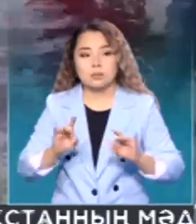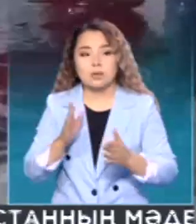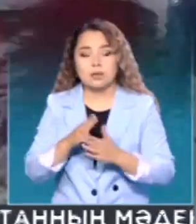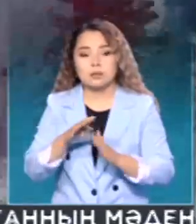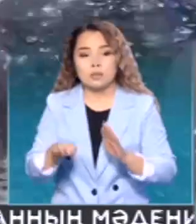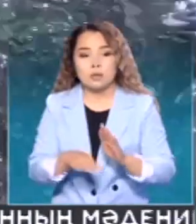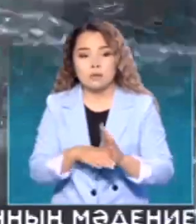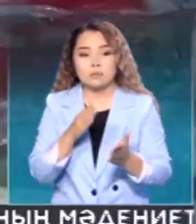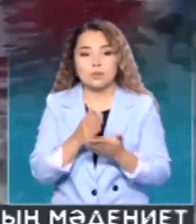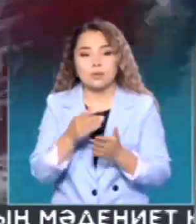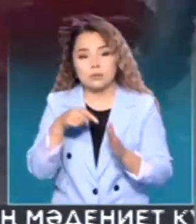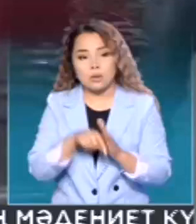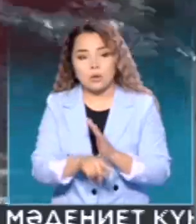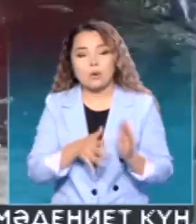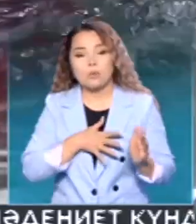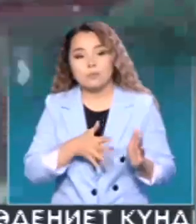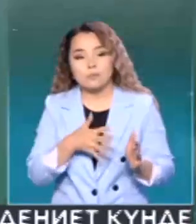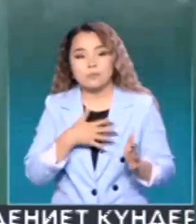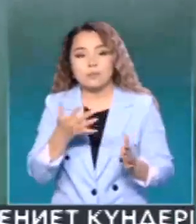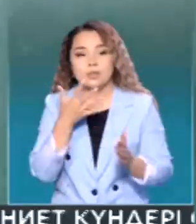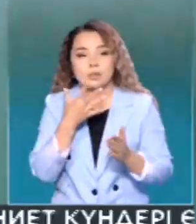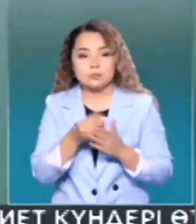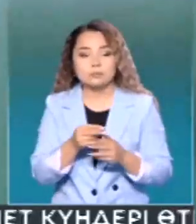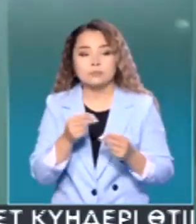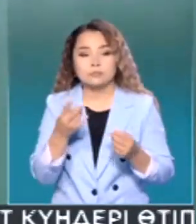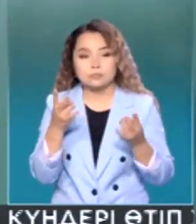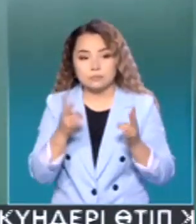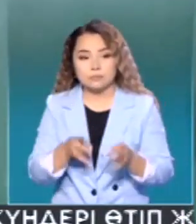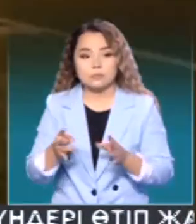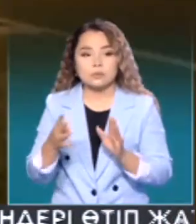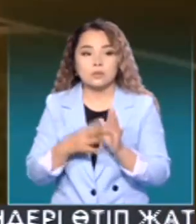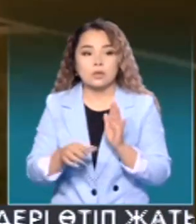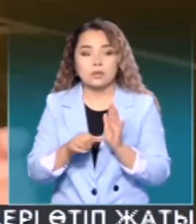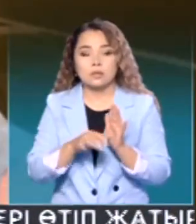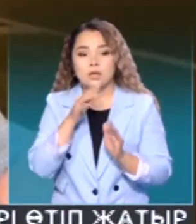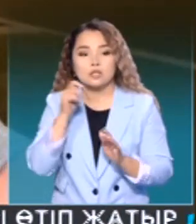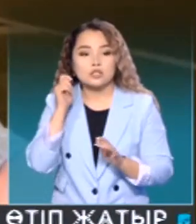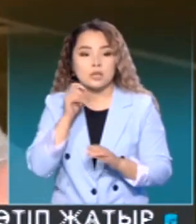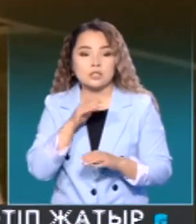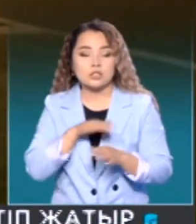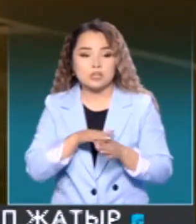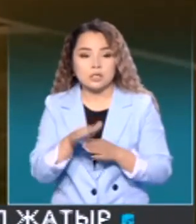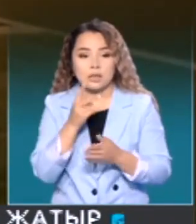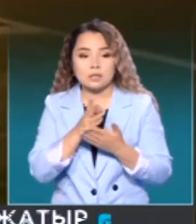кеткен Титанның бортындағы оттегі апат болған жағдайда 96 сағатқа жетеді. Яғни